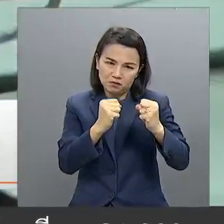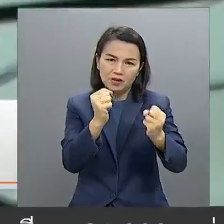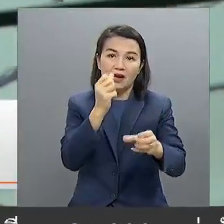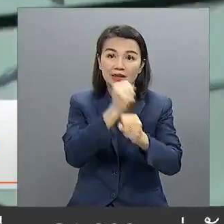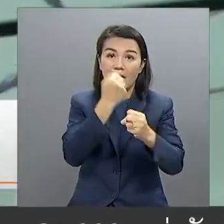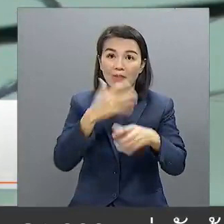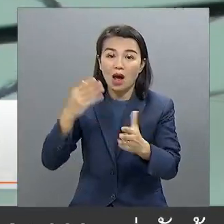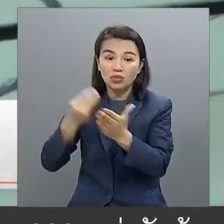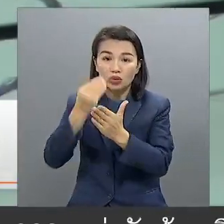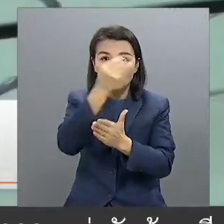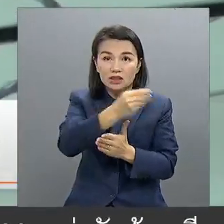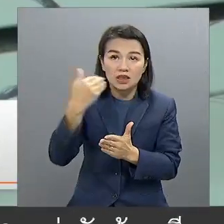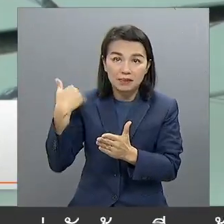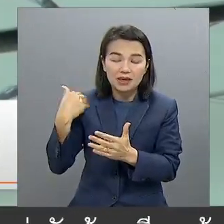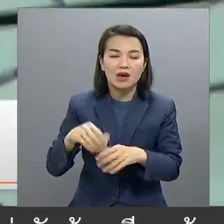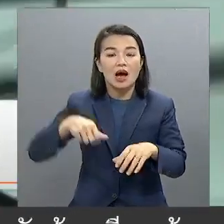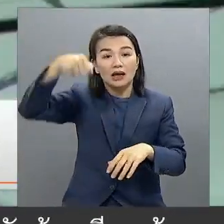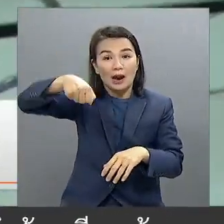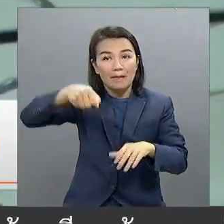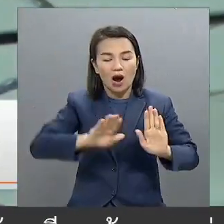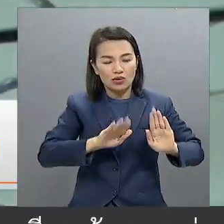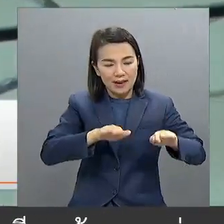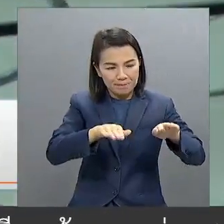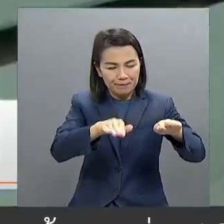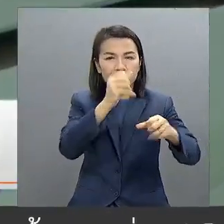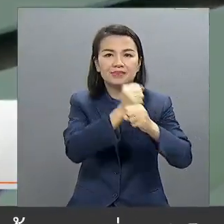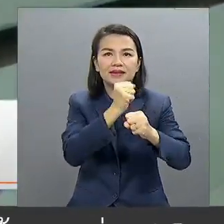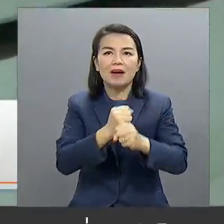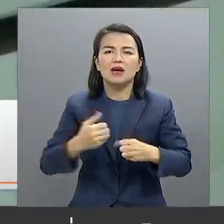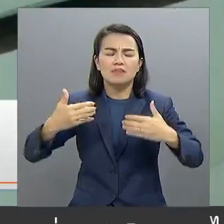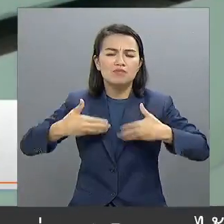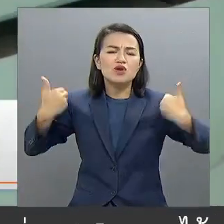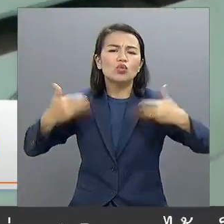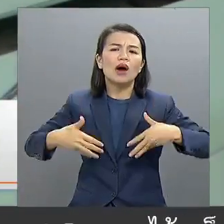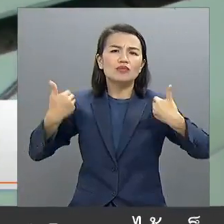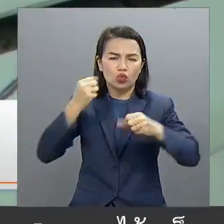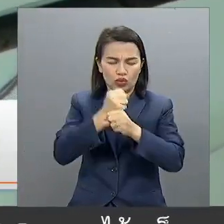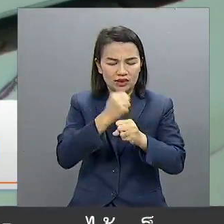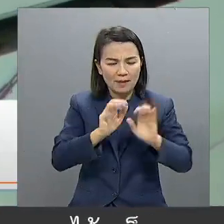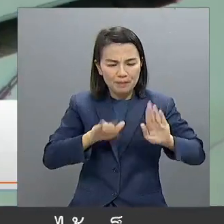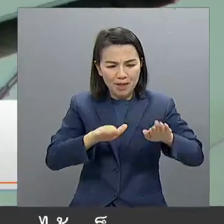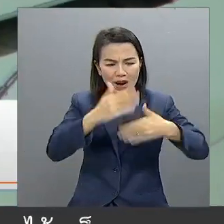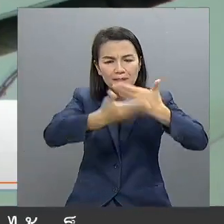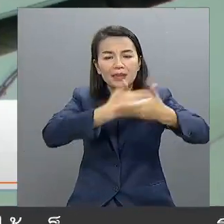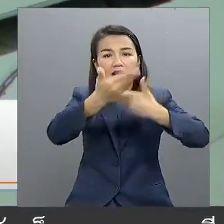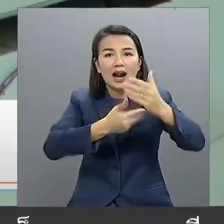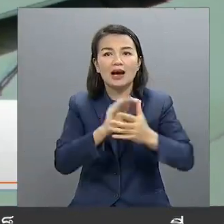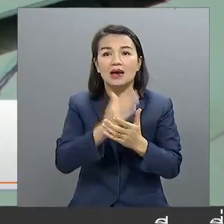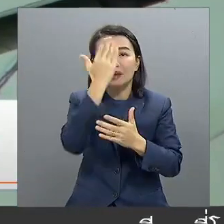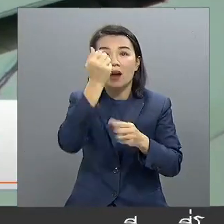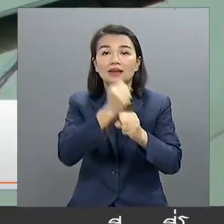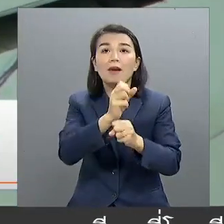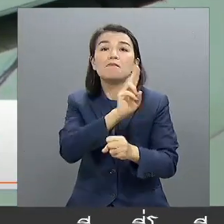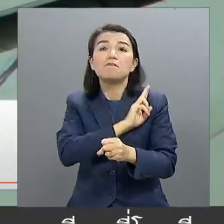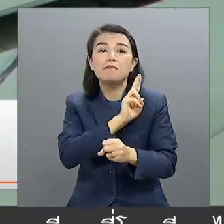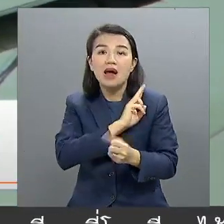ก็เลยเย็บกระเป๋ามาเรอยๆ ซึตัวเองมความสุขทกครั้งทได้เย็บเครื่องหนงขายเพราะว่าได้ลงมือทำเองต้องแต่อ